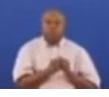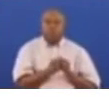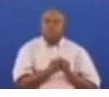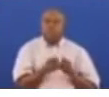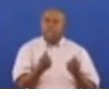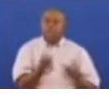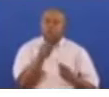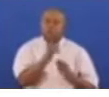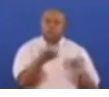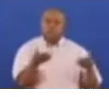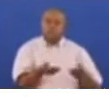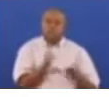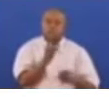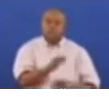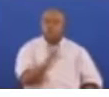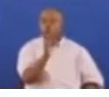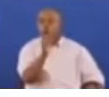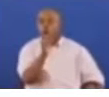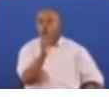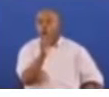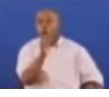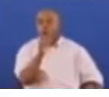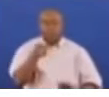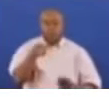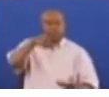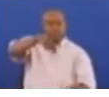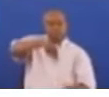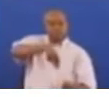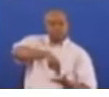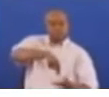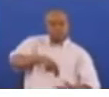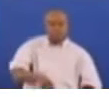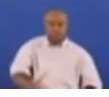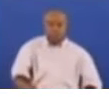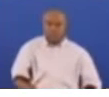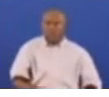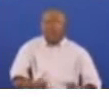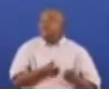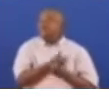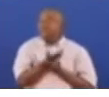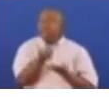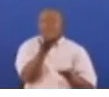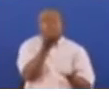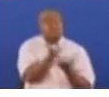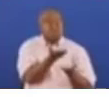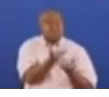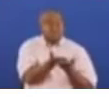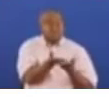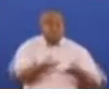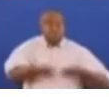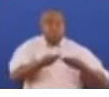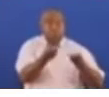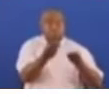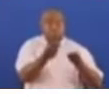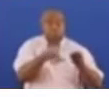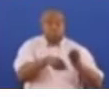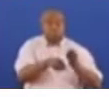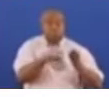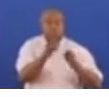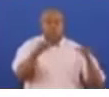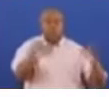mara atakikiti, mara atakimaiki, mara leo nasimama. Lakini hakuleta kielelezo